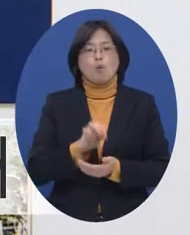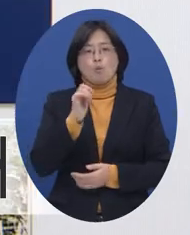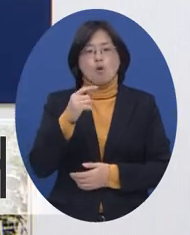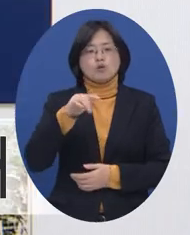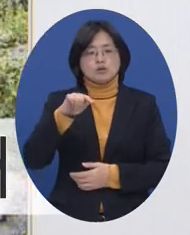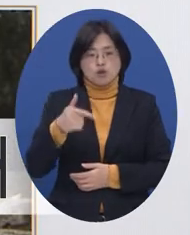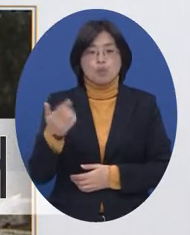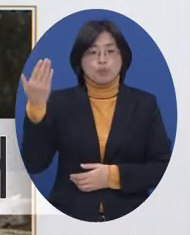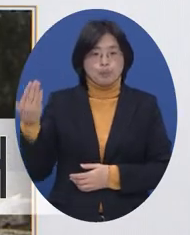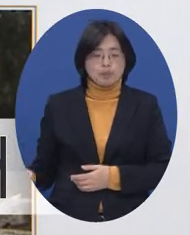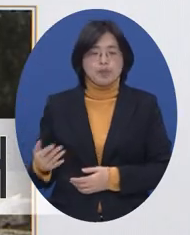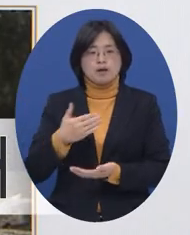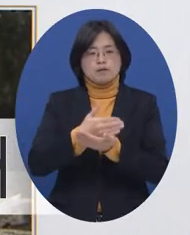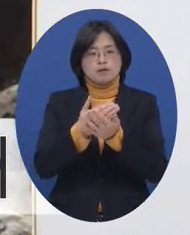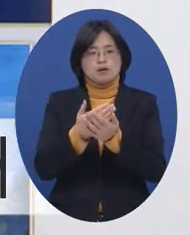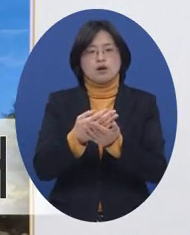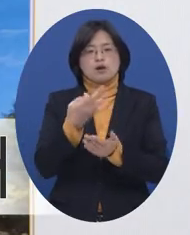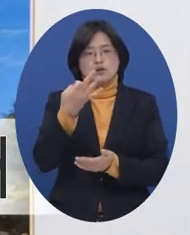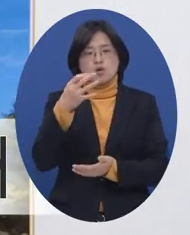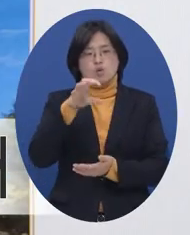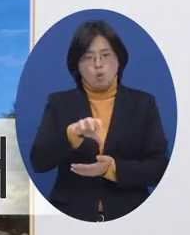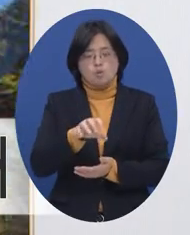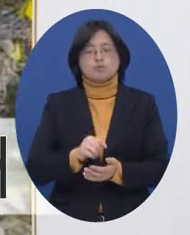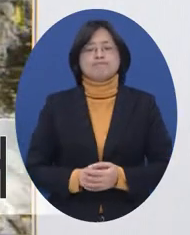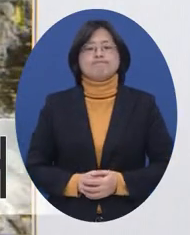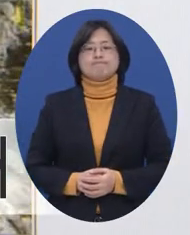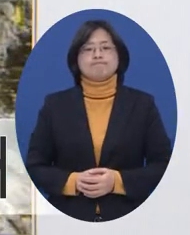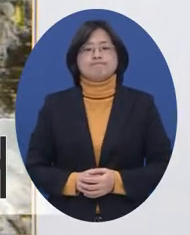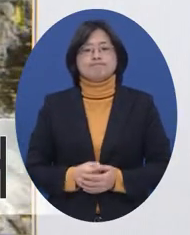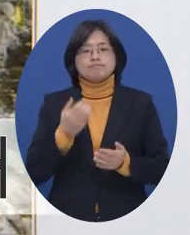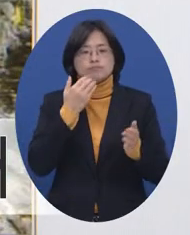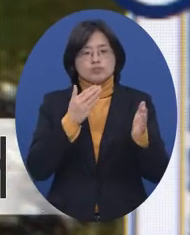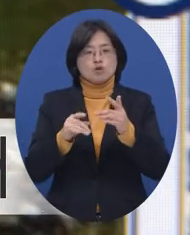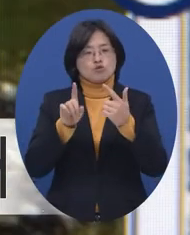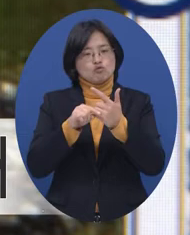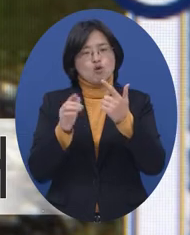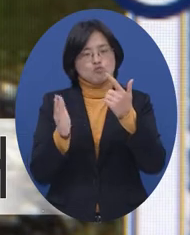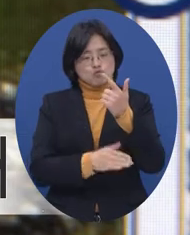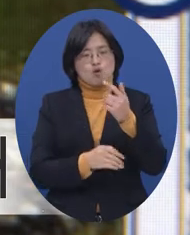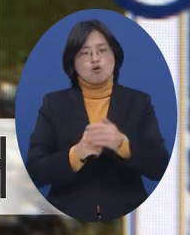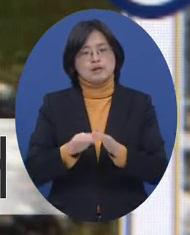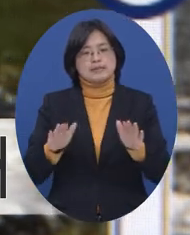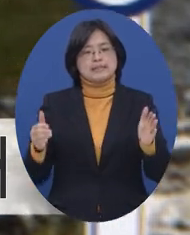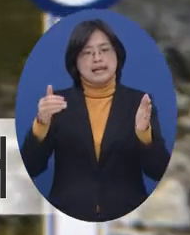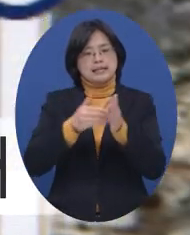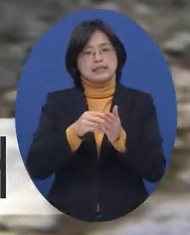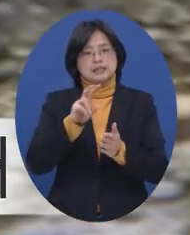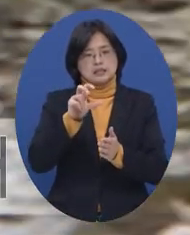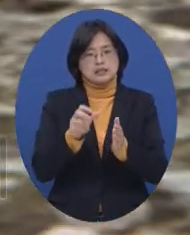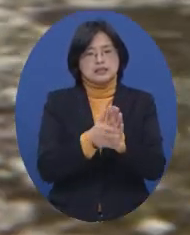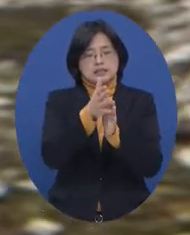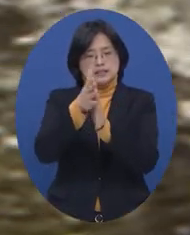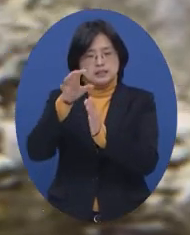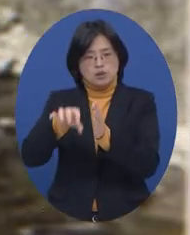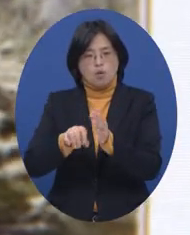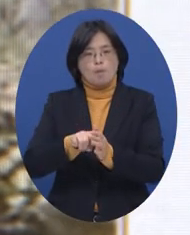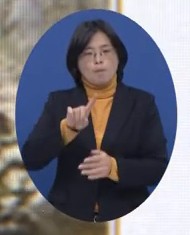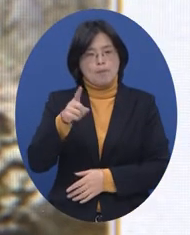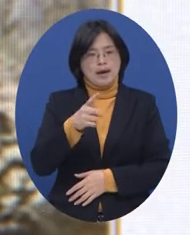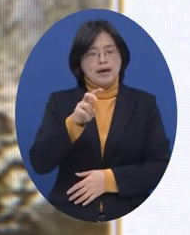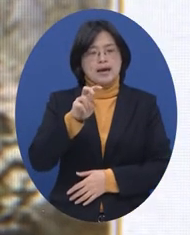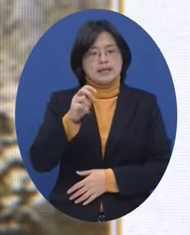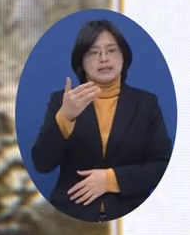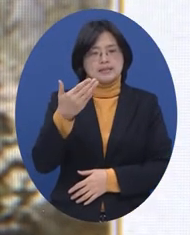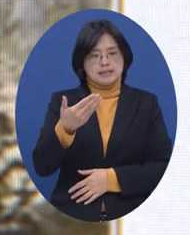등 10개 시군 10 대 곳입니다 경우도 는 지난 6월부터 지금까지 도내 25개 시 군 100일은 5기